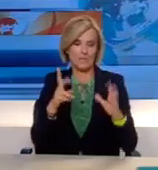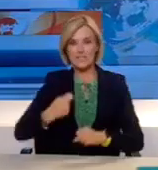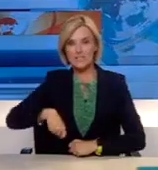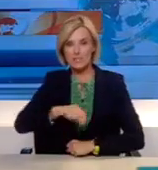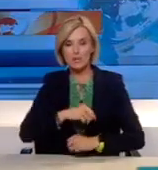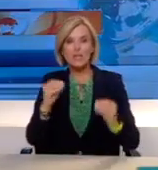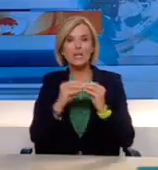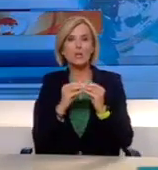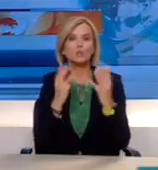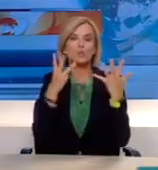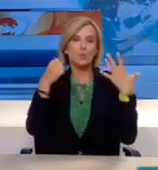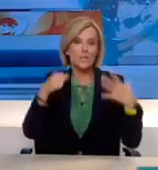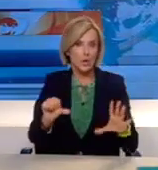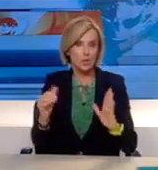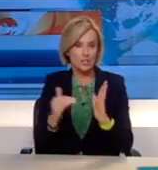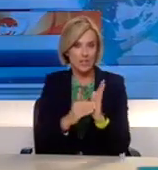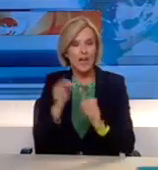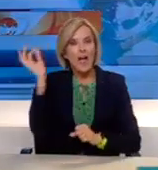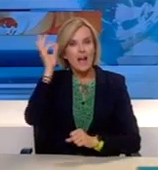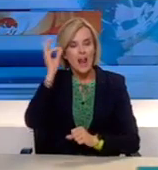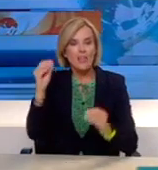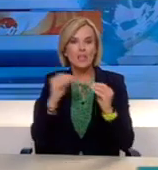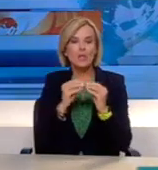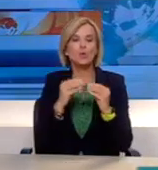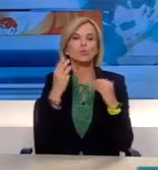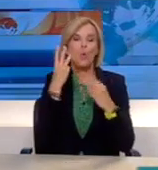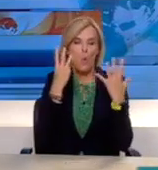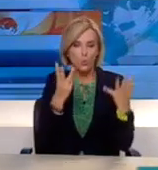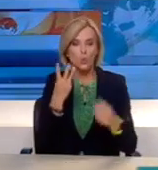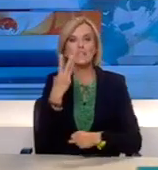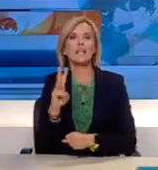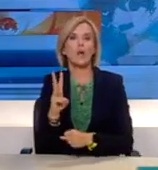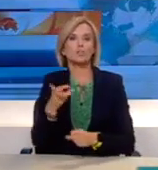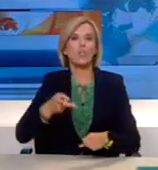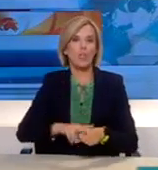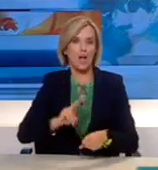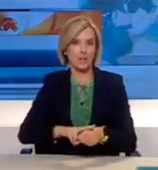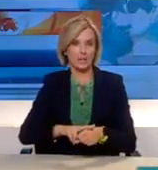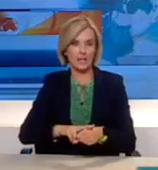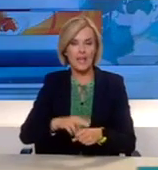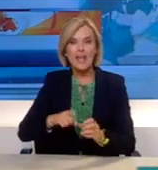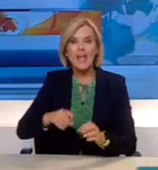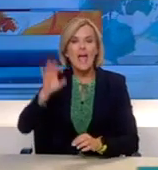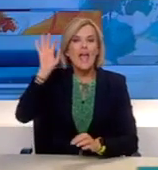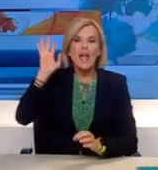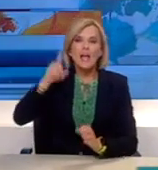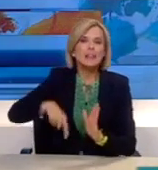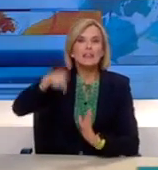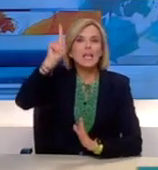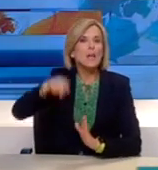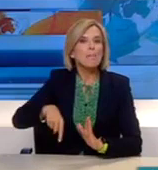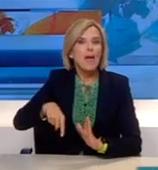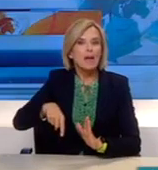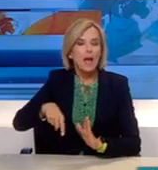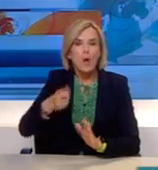Ισπανία, 28.600 και Γαλλία, 28.300. Οι χώρες με τους περισσότερους θανάτους ημερησίως είναι